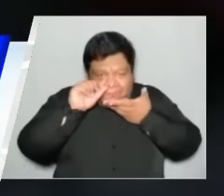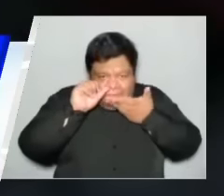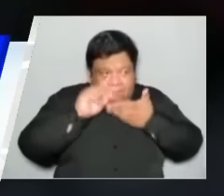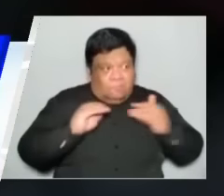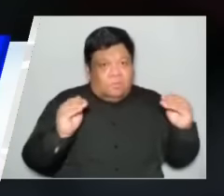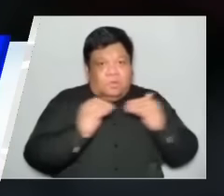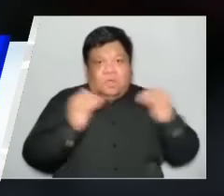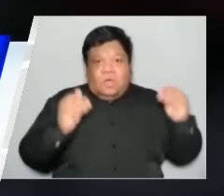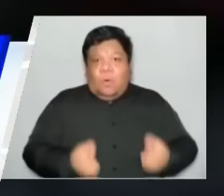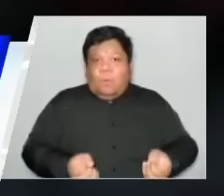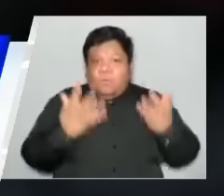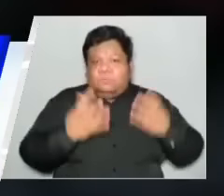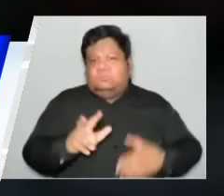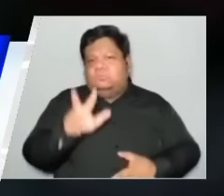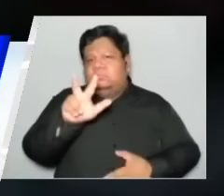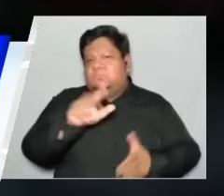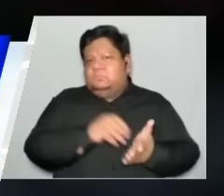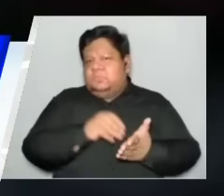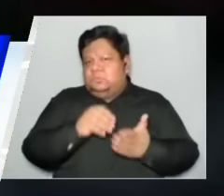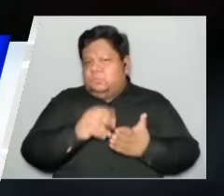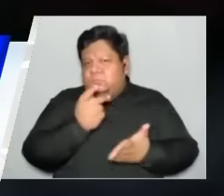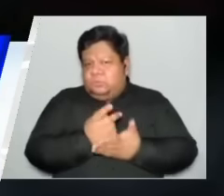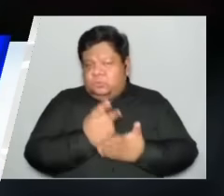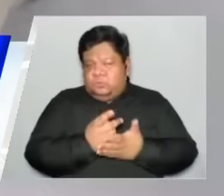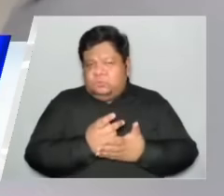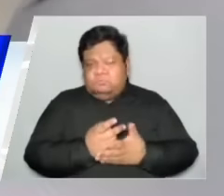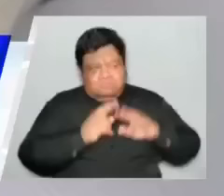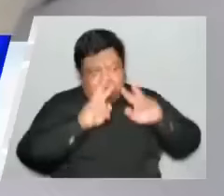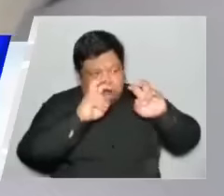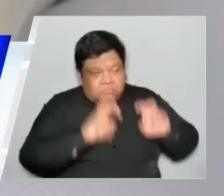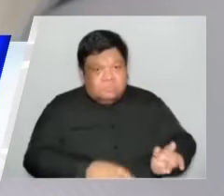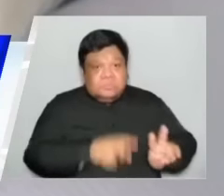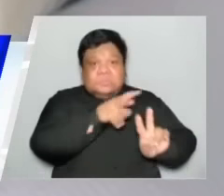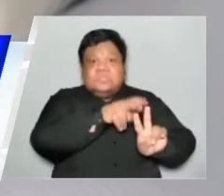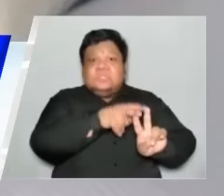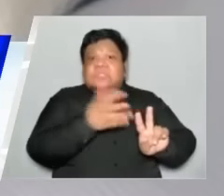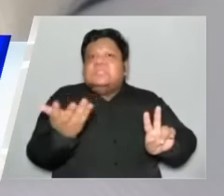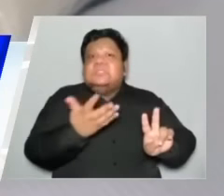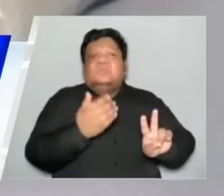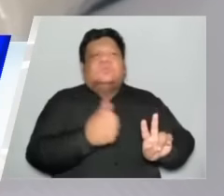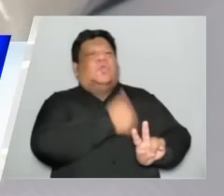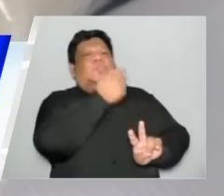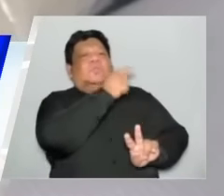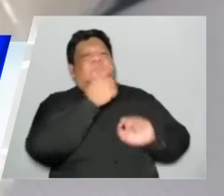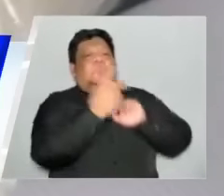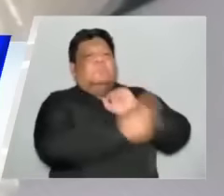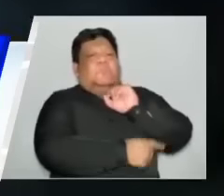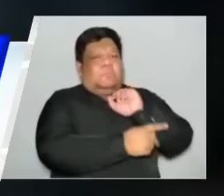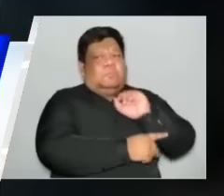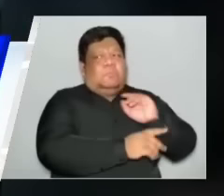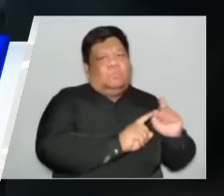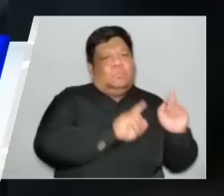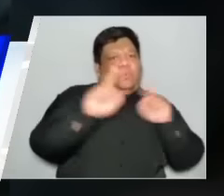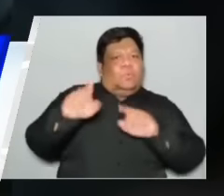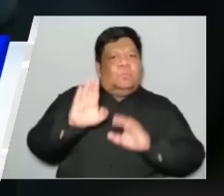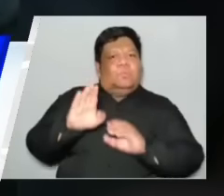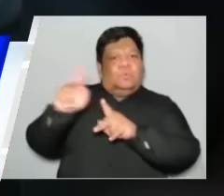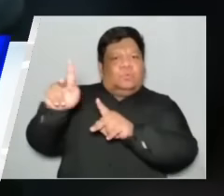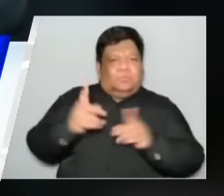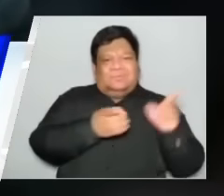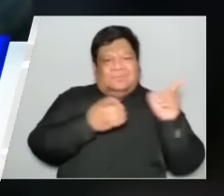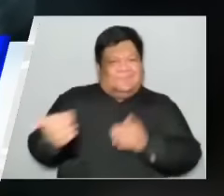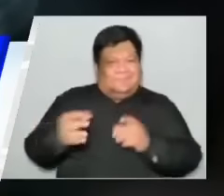ng pulisya, galing ang 2 sospek sa kalapit na probinsya at papunta sana sa Bukidnon para maghatid ng droga. Hindi na nagbigay pa